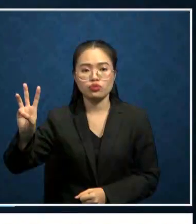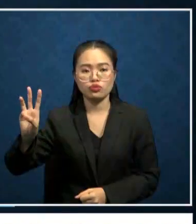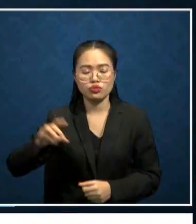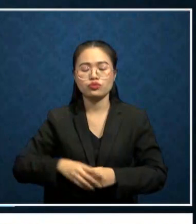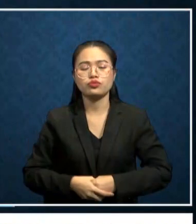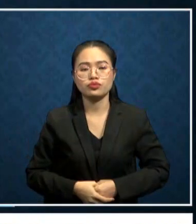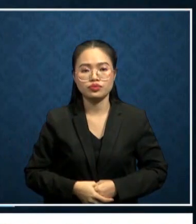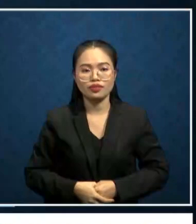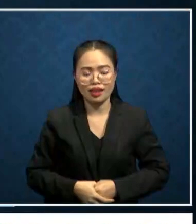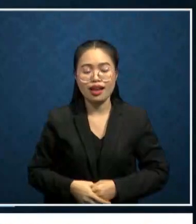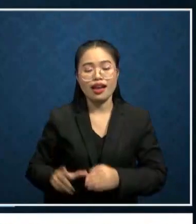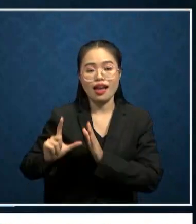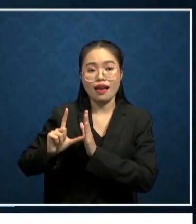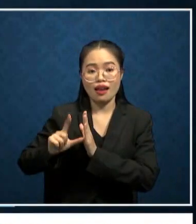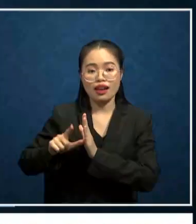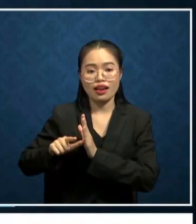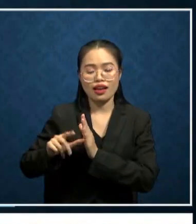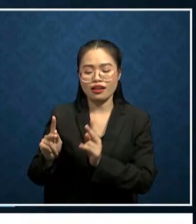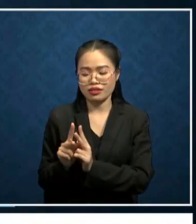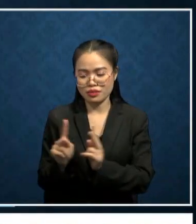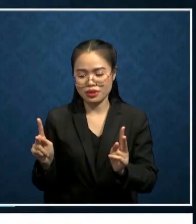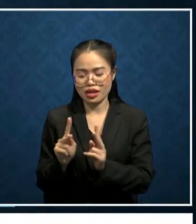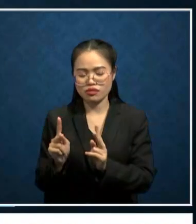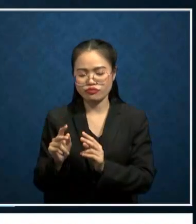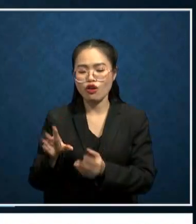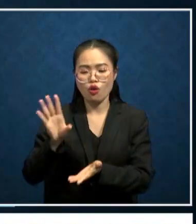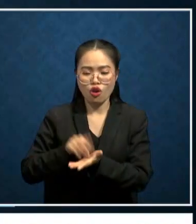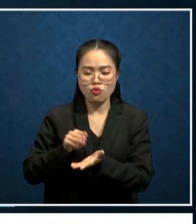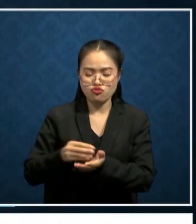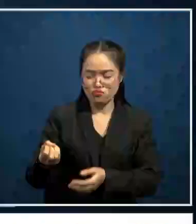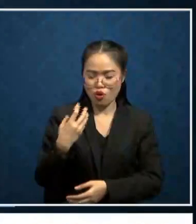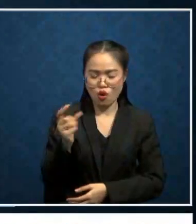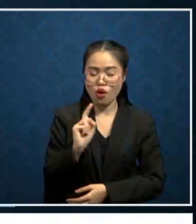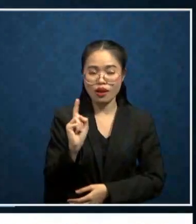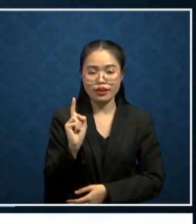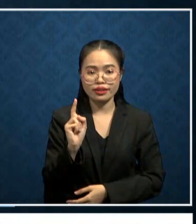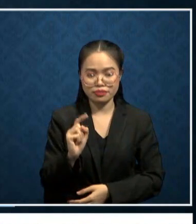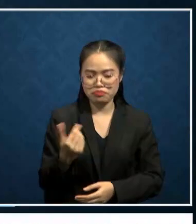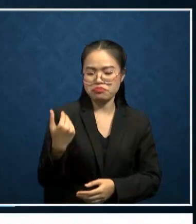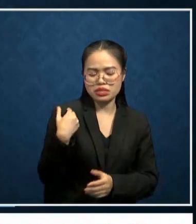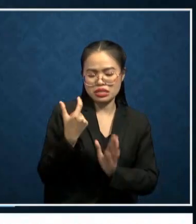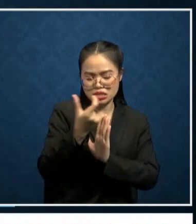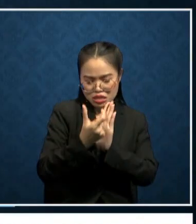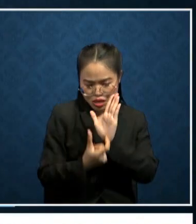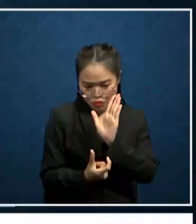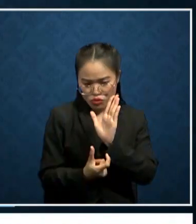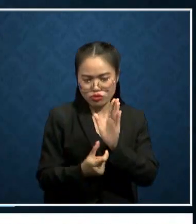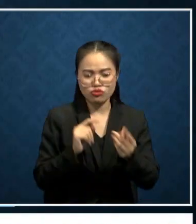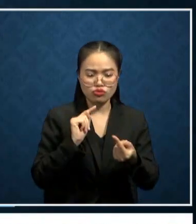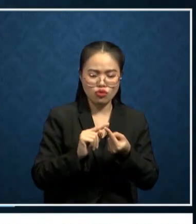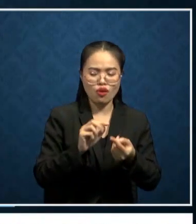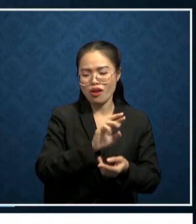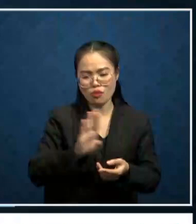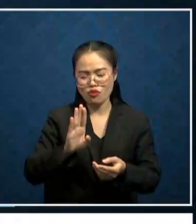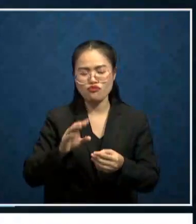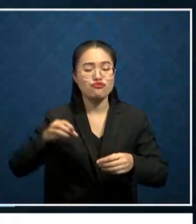ทางเลขาธิการคณะกรรมการกำกับกิจกรรมพลังงานได้ให้ข้อมูลว่าได้จัดทำเอ่อข้อกำหนดการเปิดให้ใช้หรือเชื่อมต่อระบบโคง